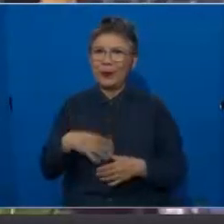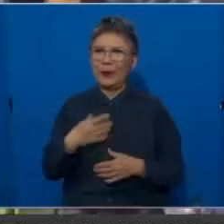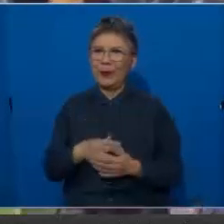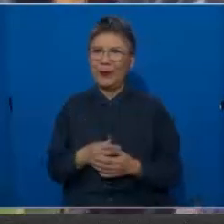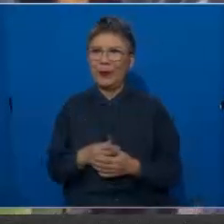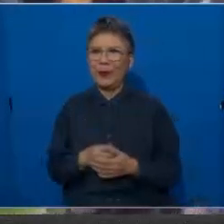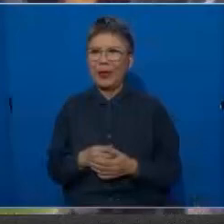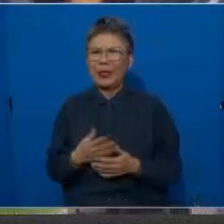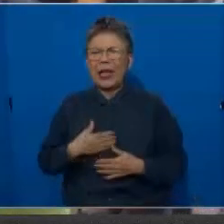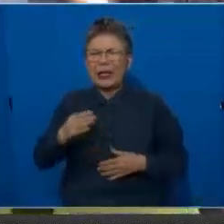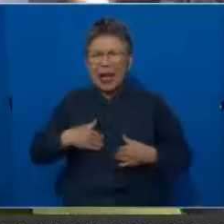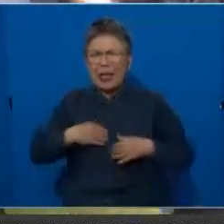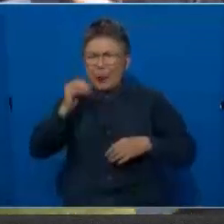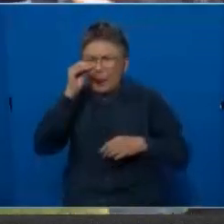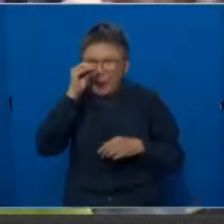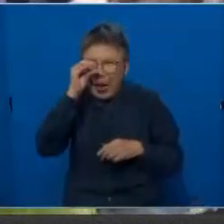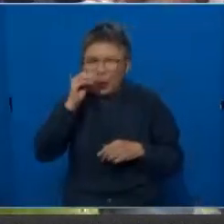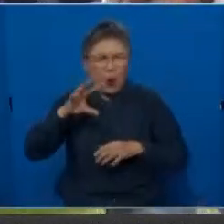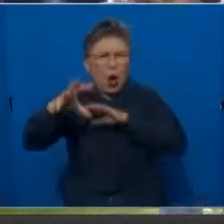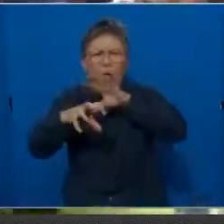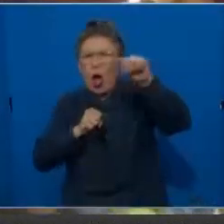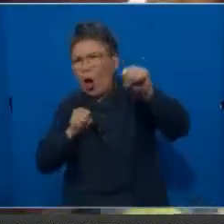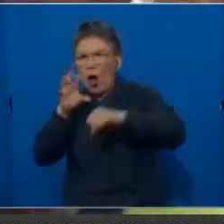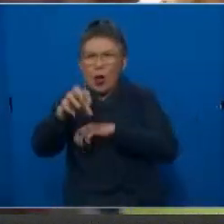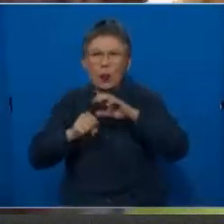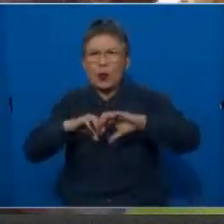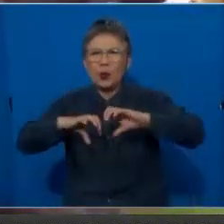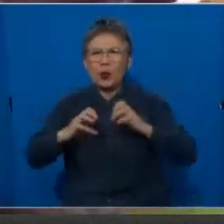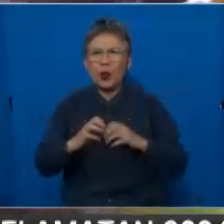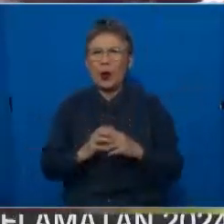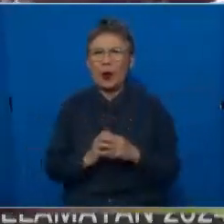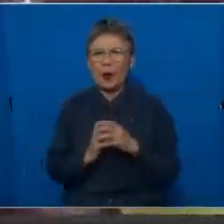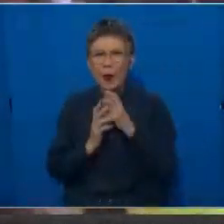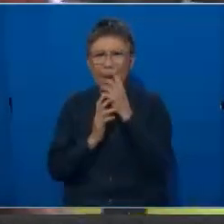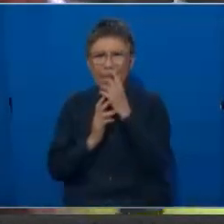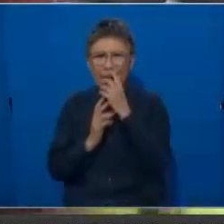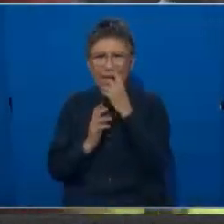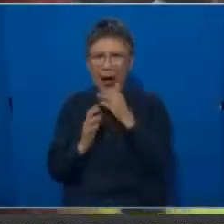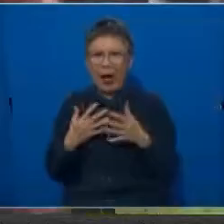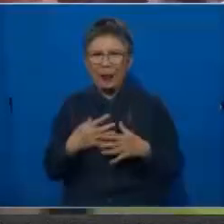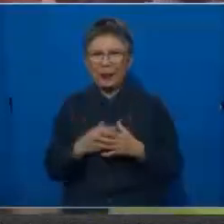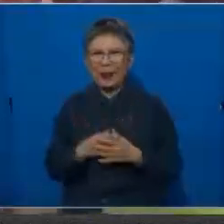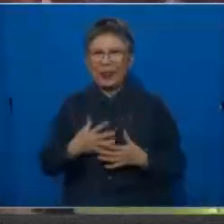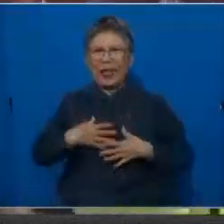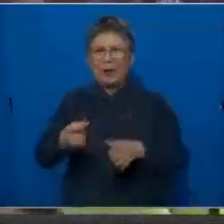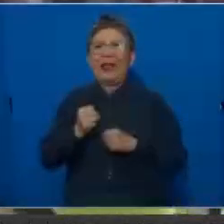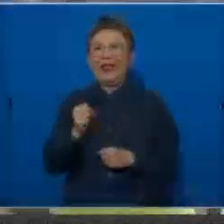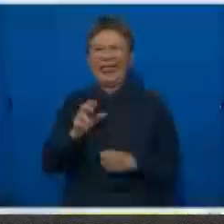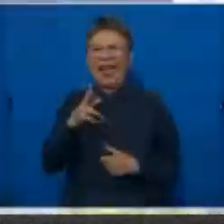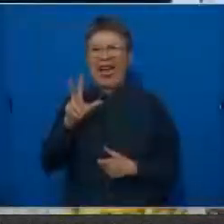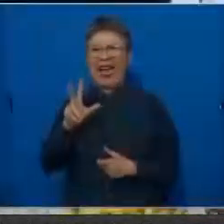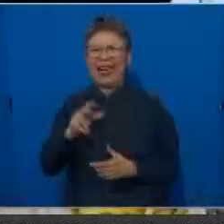Banget dari subuh di sini, rebutan banget karena memang diuntungkan. Tapi gas, bukan nanti dapat banyak